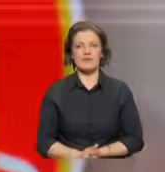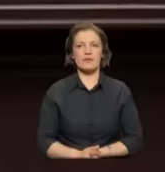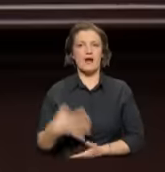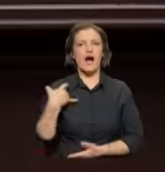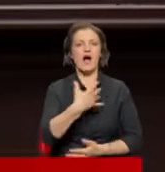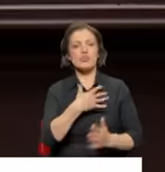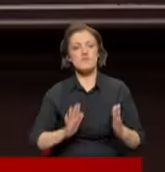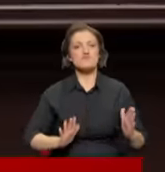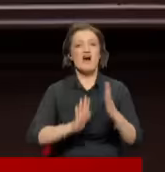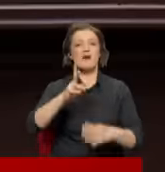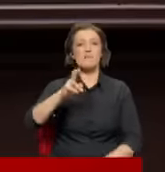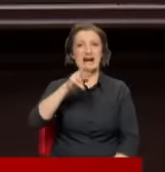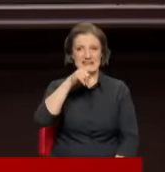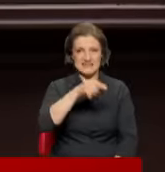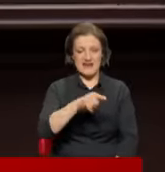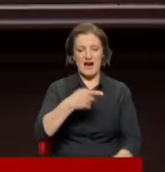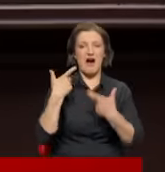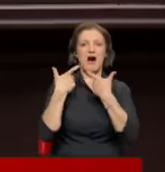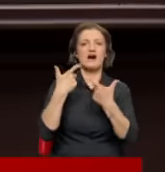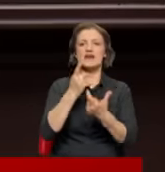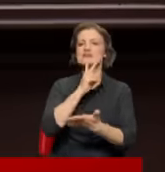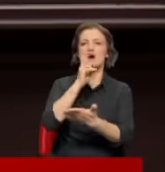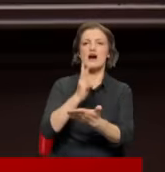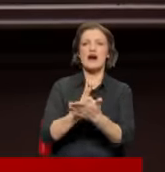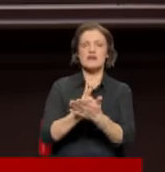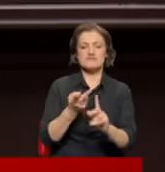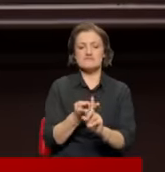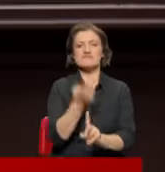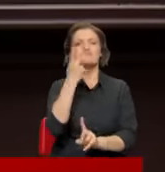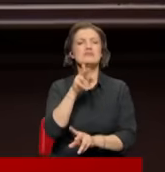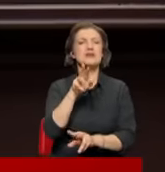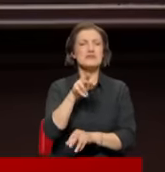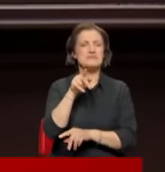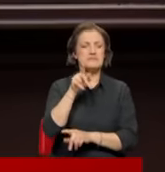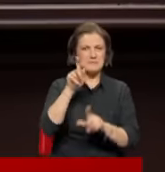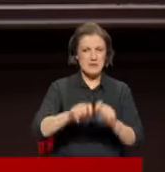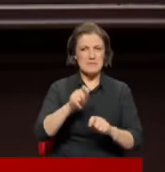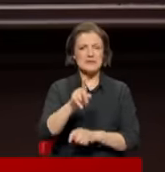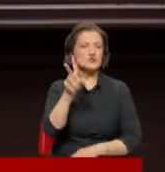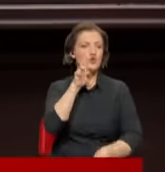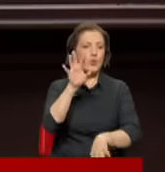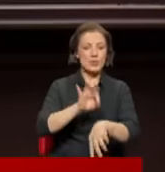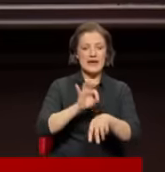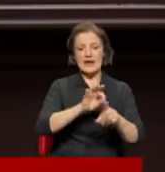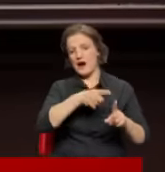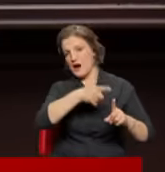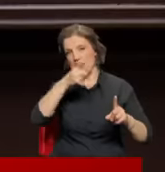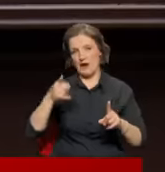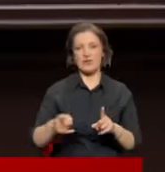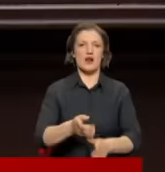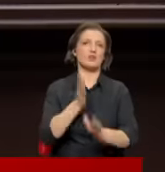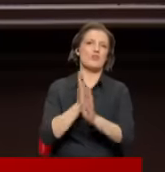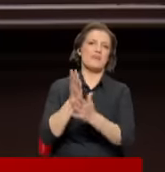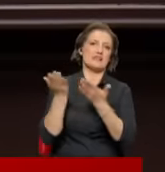Ana muhalefet partisinin Hatay'ın iradesini gasp etme girişimleri son dakikaya kadar